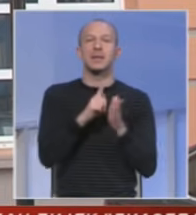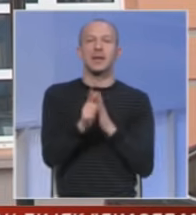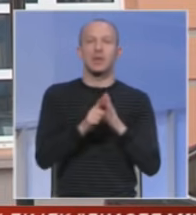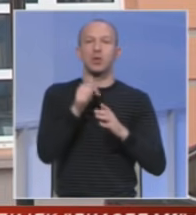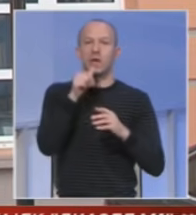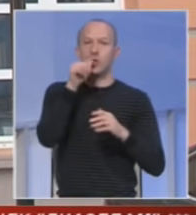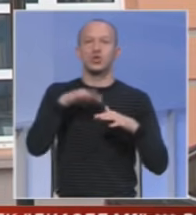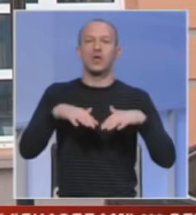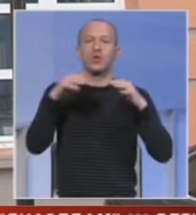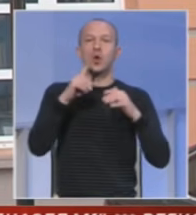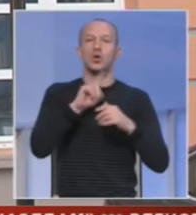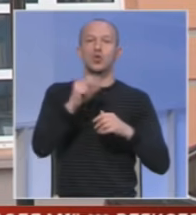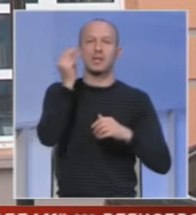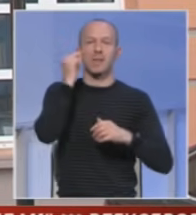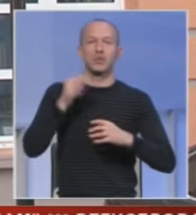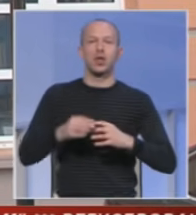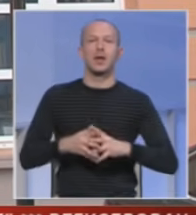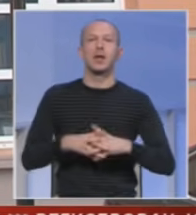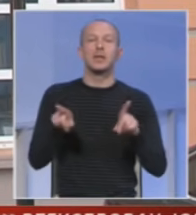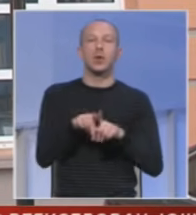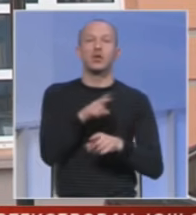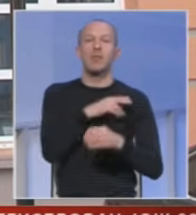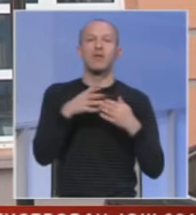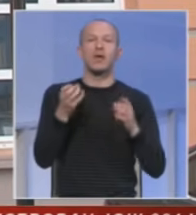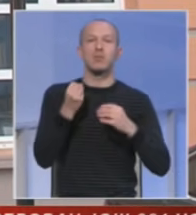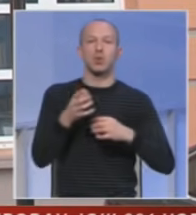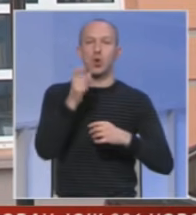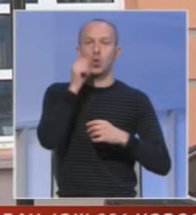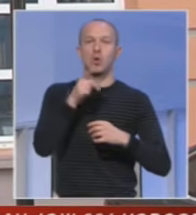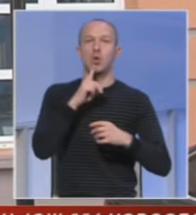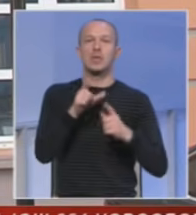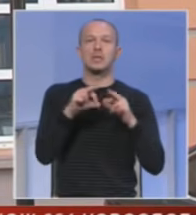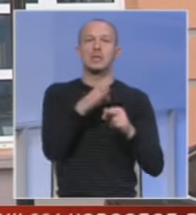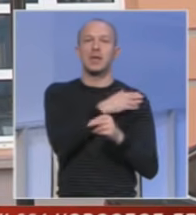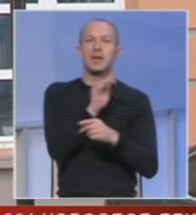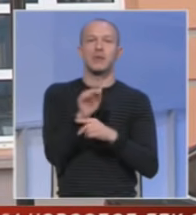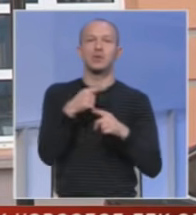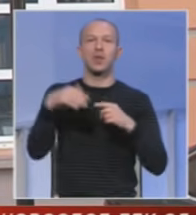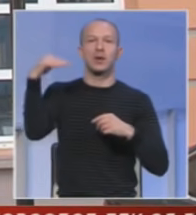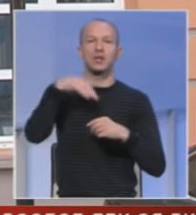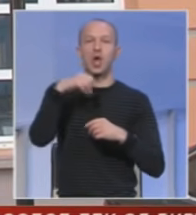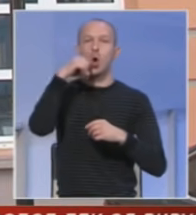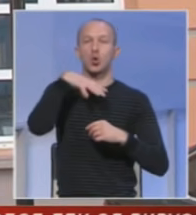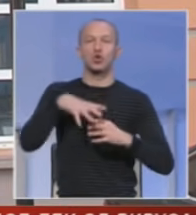i bujičnih voda koje su nezapamćene. Također imamo veliki broj ljudi koji sa terena se javljaju zbog klizišta,